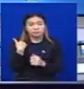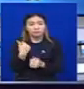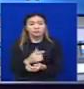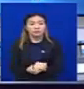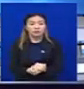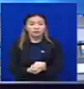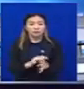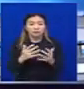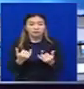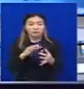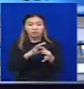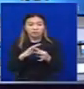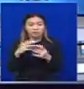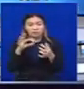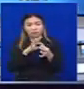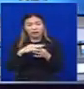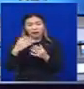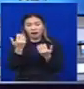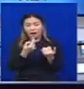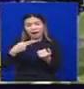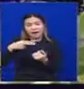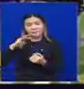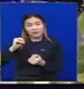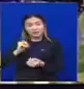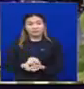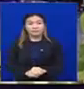กับลุงมีหลานชัยไขรัฐธรรมนูญค่ะ